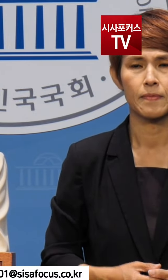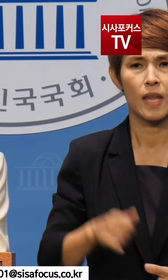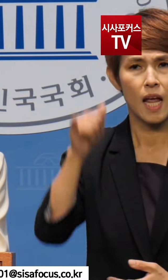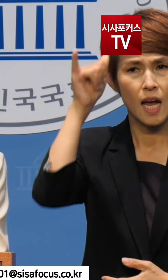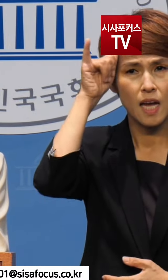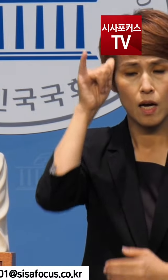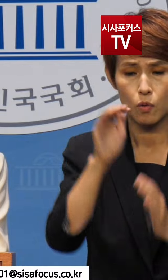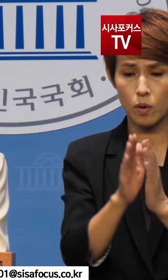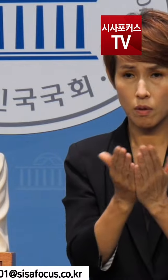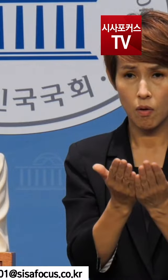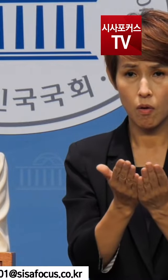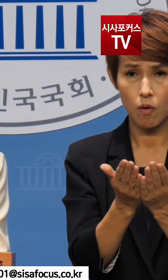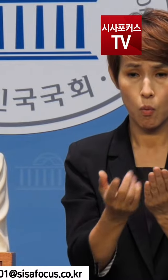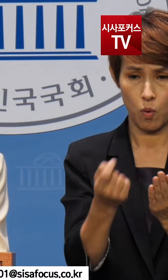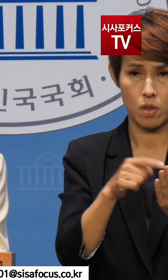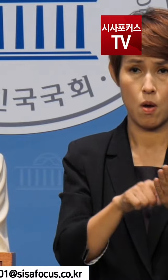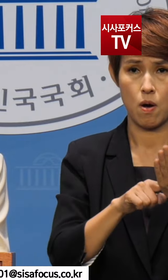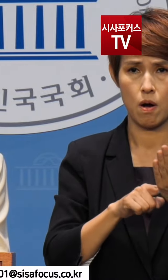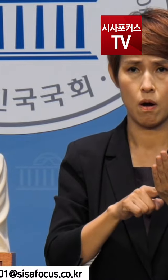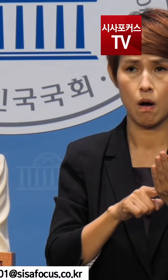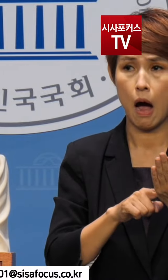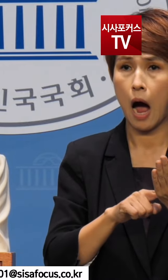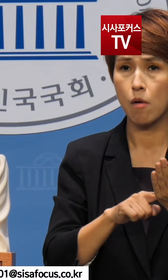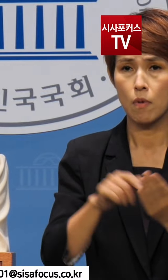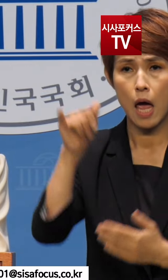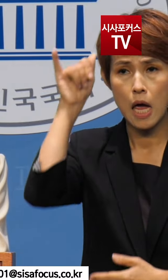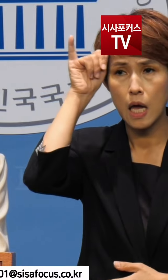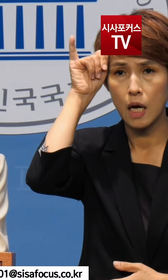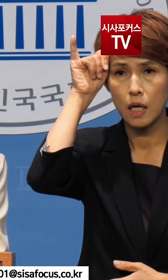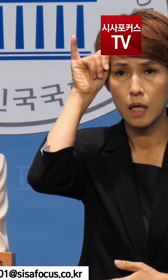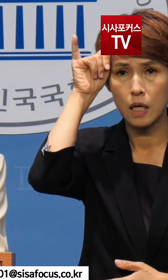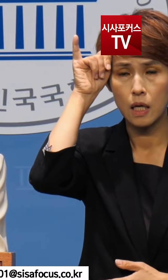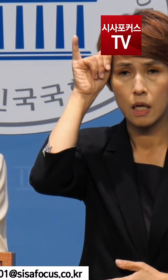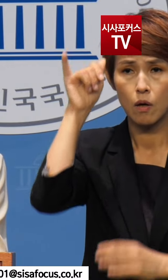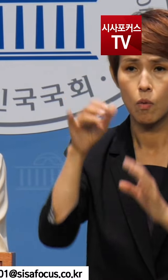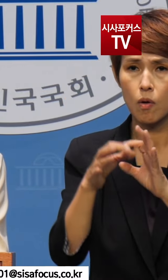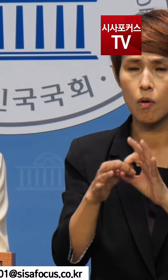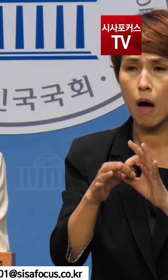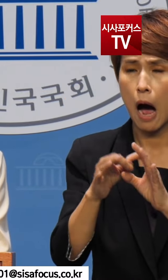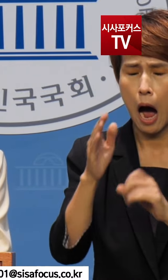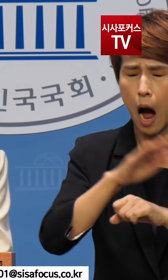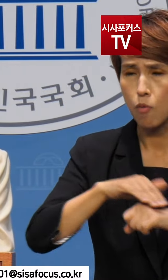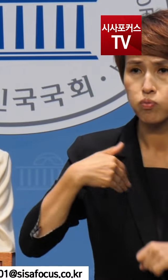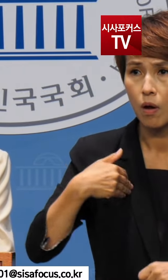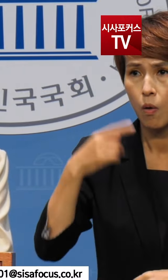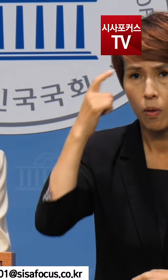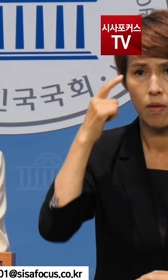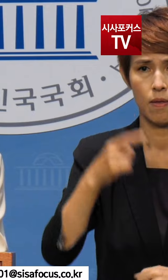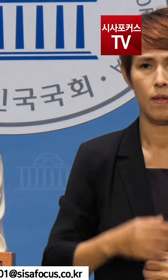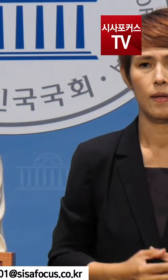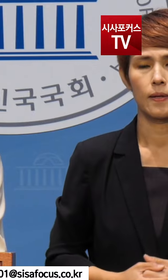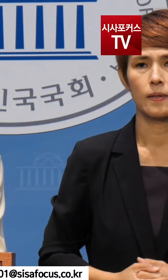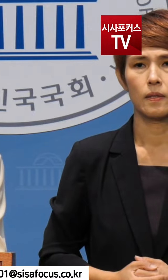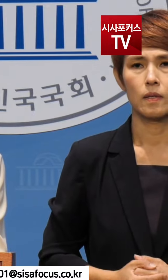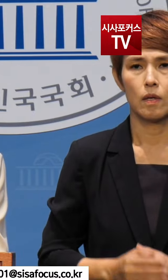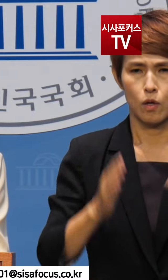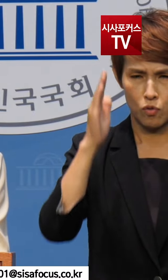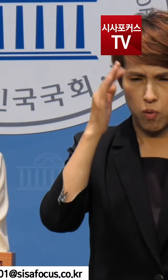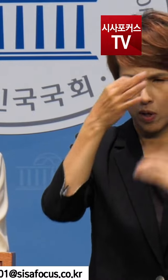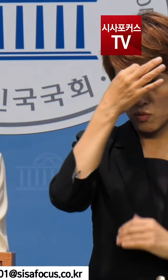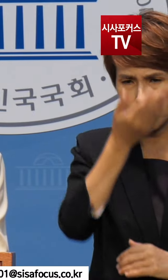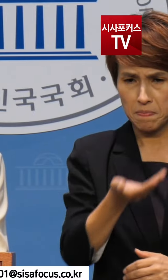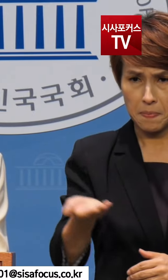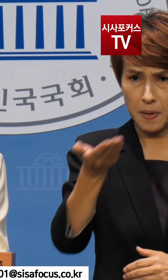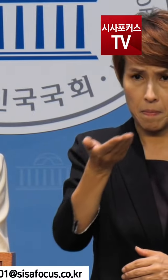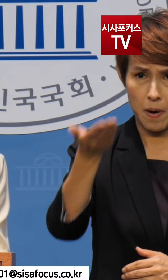AI 디지털 교과서가 곧 나오는데 왜 아무도 AI에 대해서 모릅니까? 수업 기술이